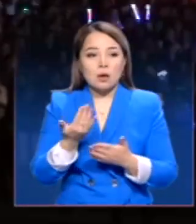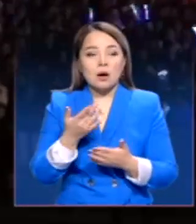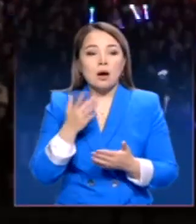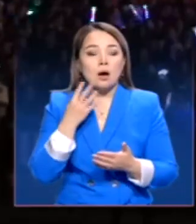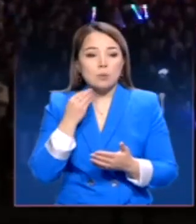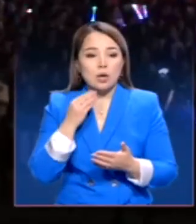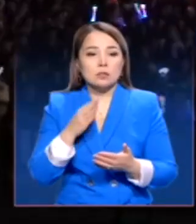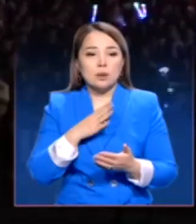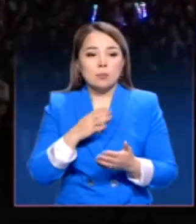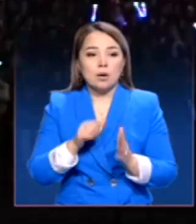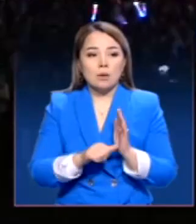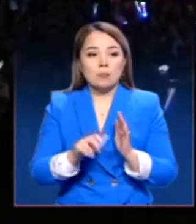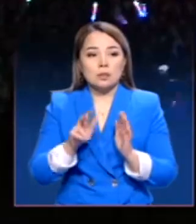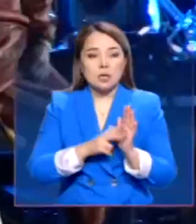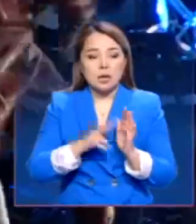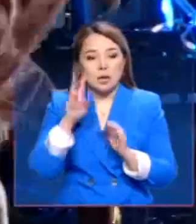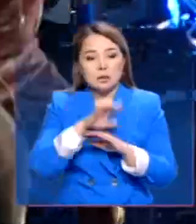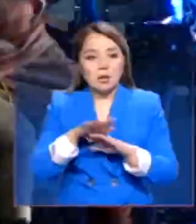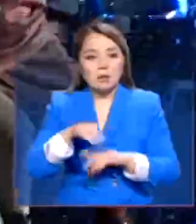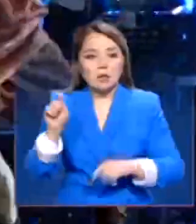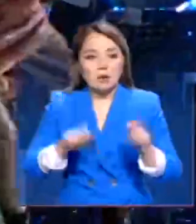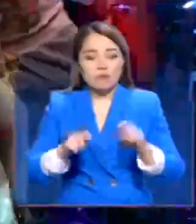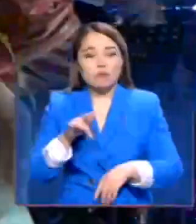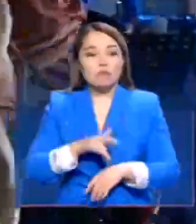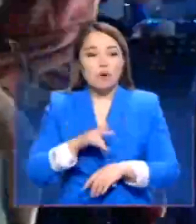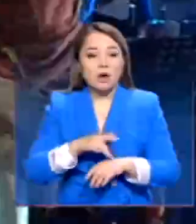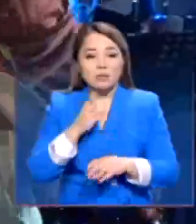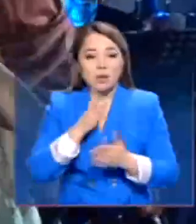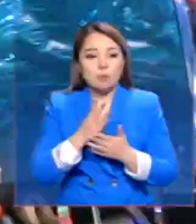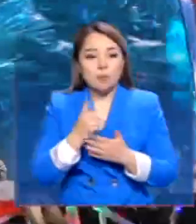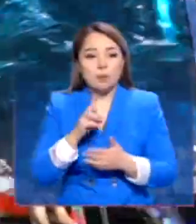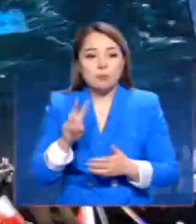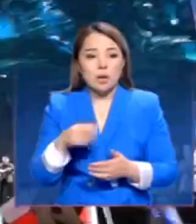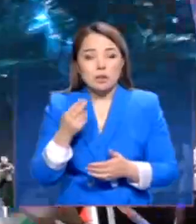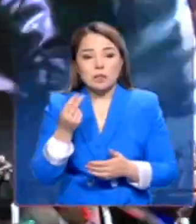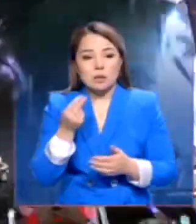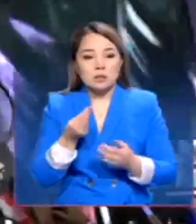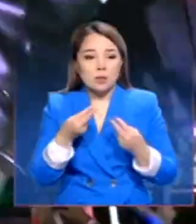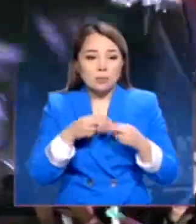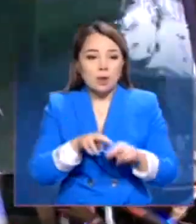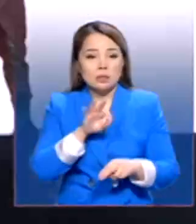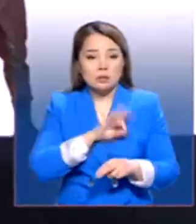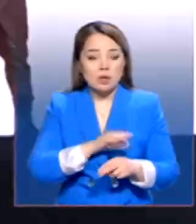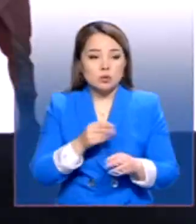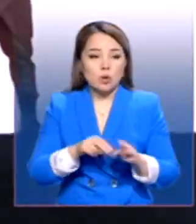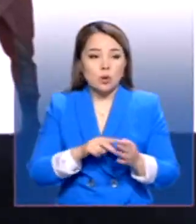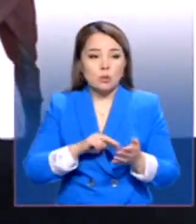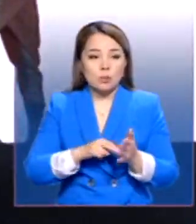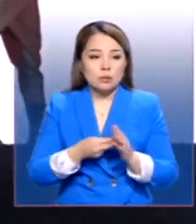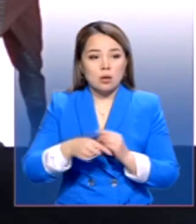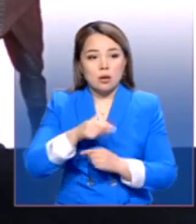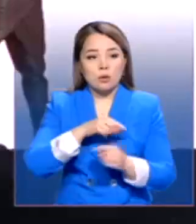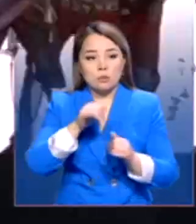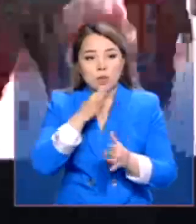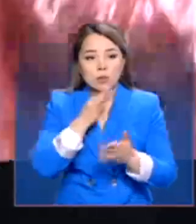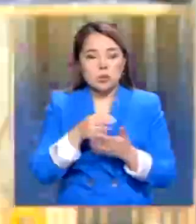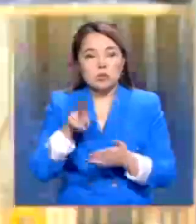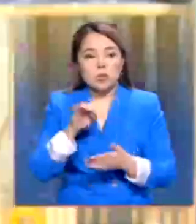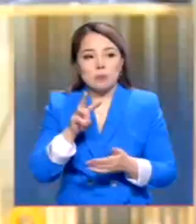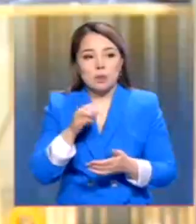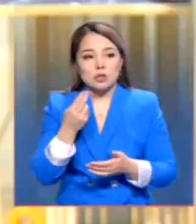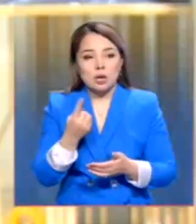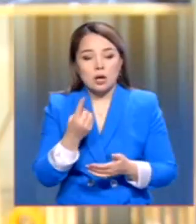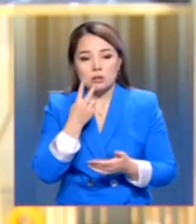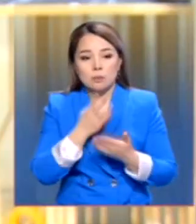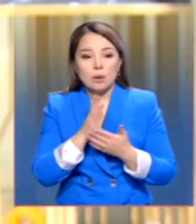концертіне 68 елден фанаттар келген, 1 миллиард теңге пайда түскен. Бірақ сол Димашты неге коммерциялық жобаға айналдыра алмай отырмыз?